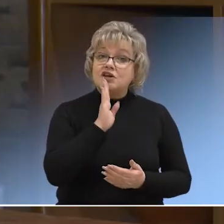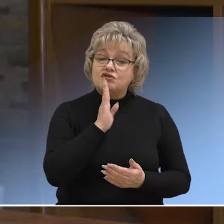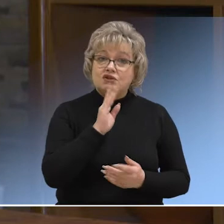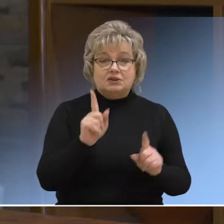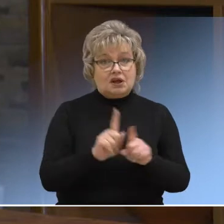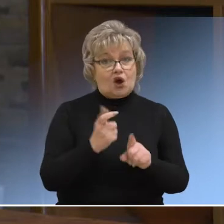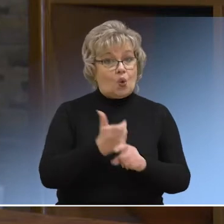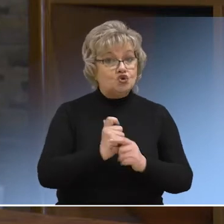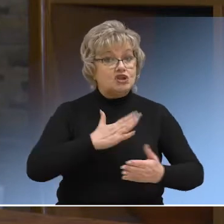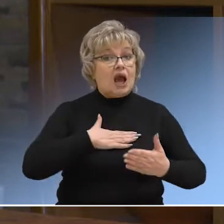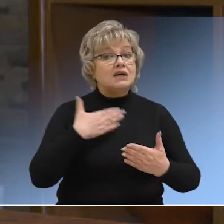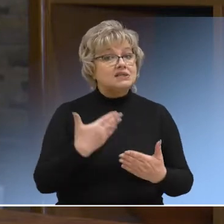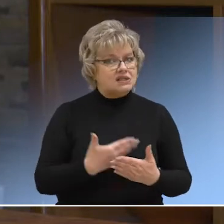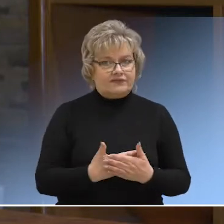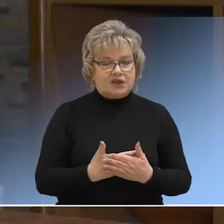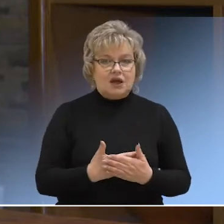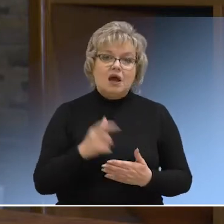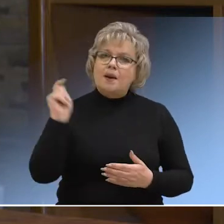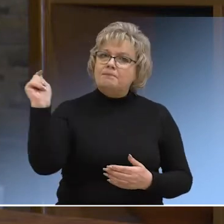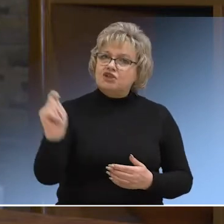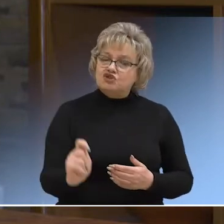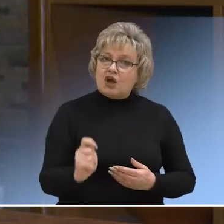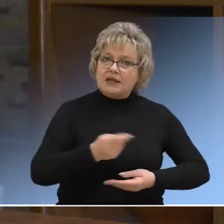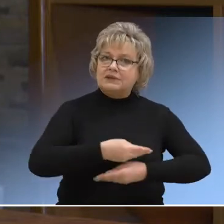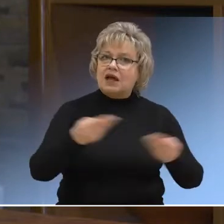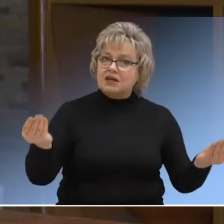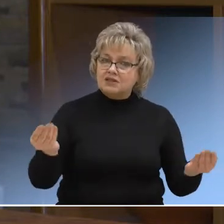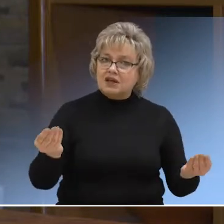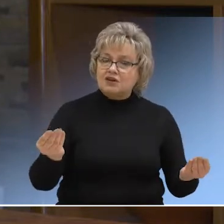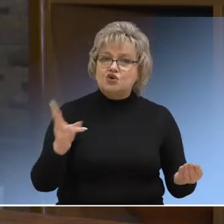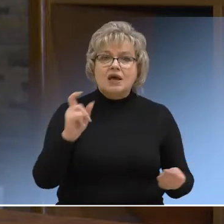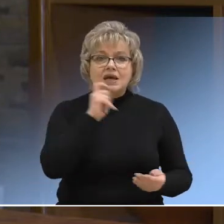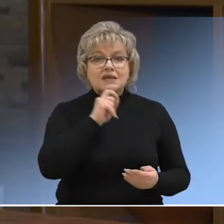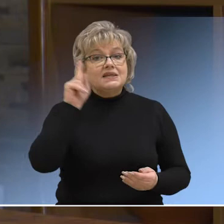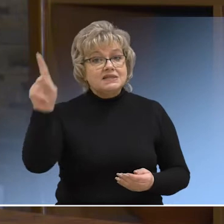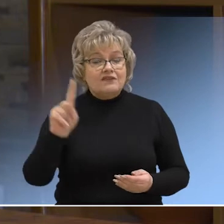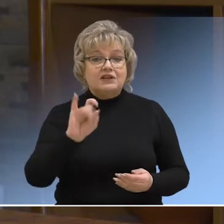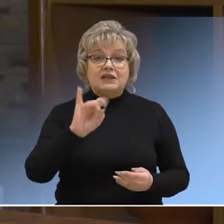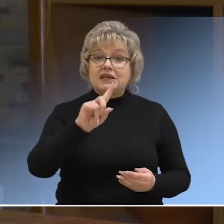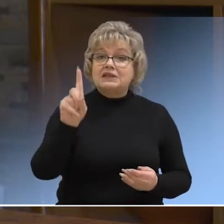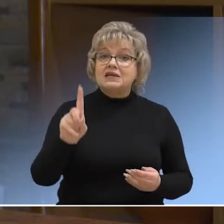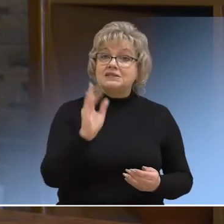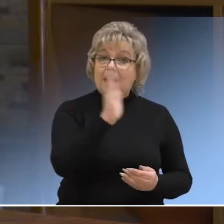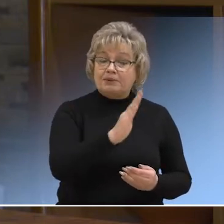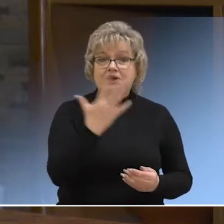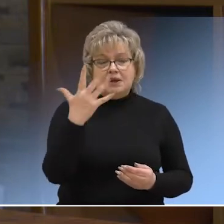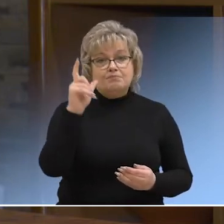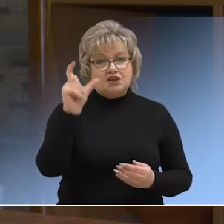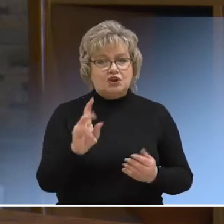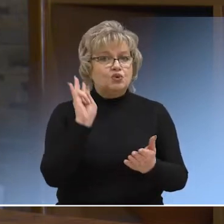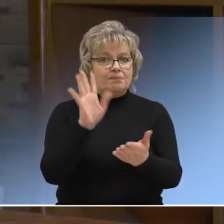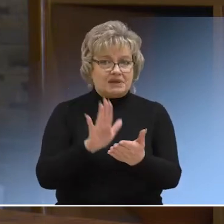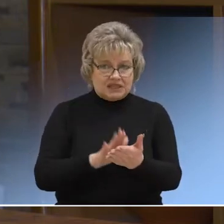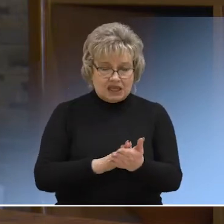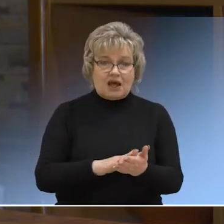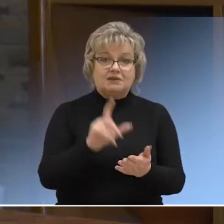такая достаточно активная, причем она приезжает на раздачу и на северный, и на западный. Есть там человек 5 наших